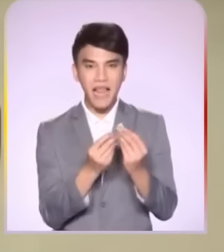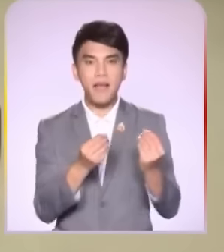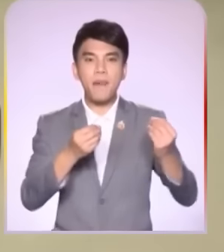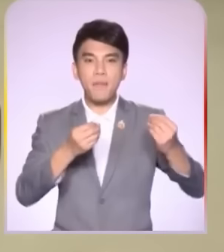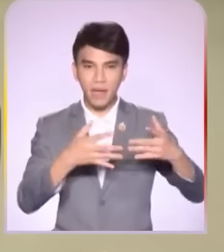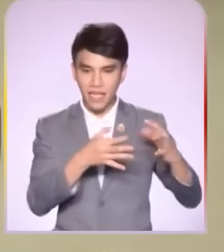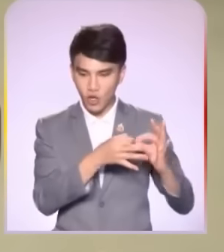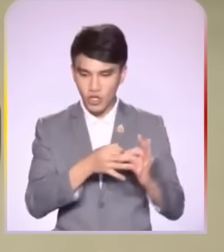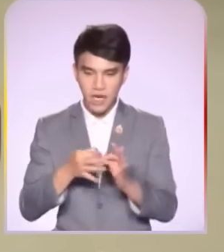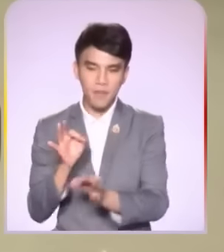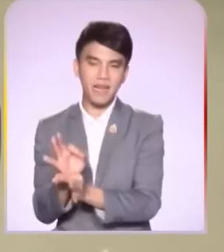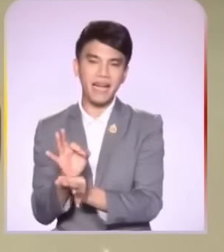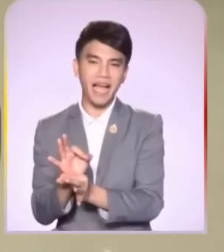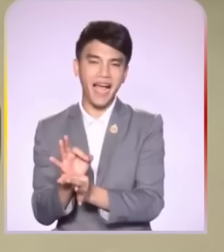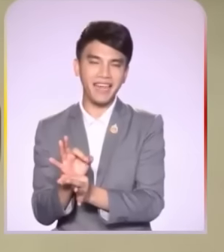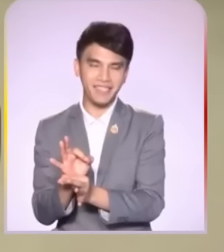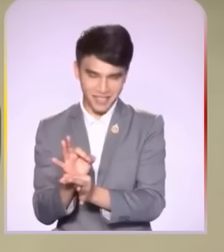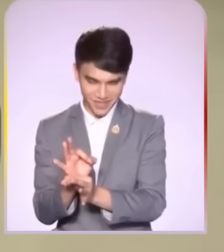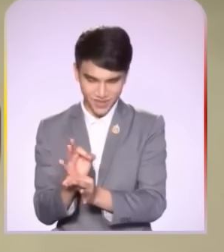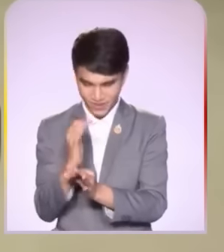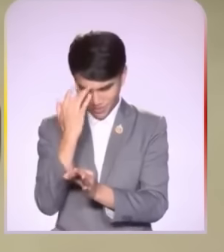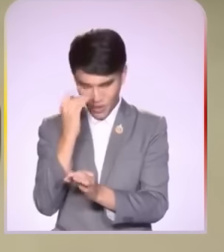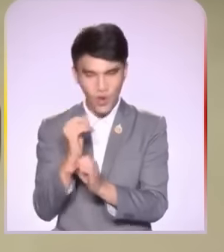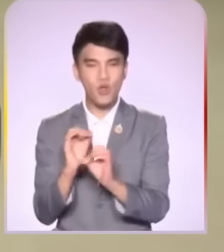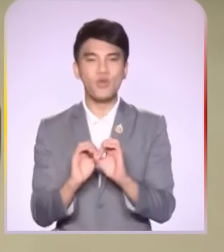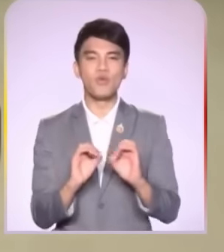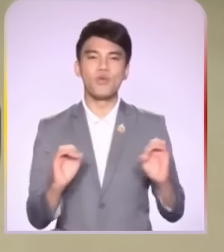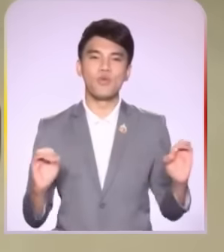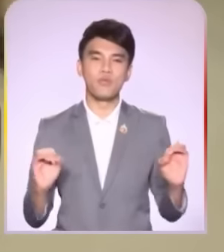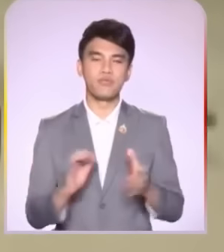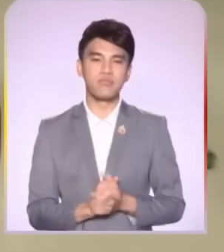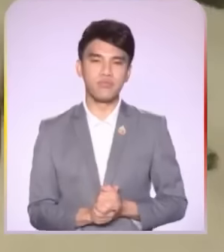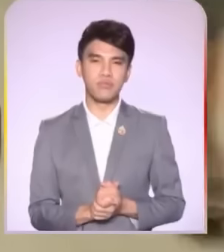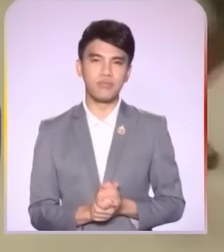กหรือว่าจำไม่ได ้ยังไม่เคยผูกกับธนาคารนี่